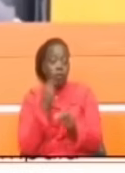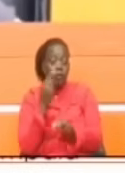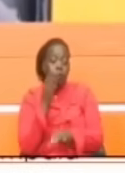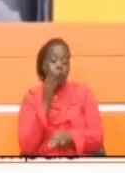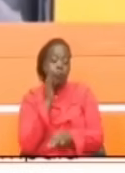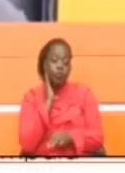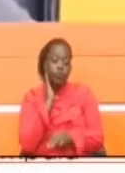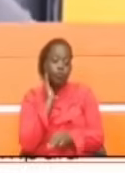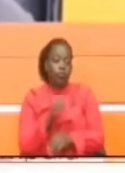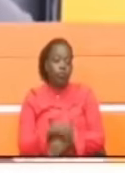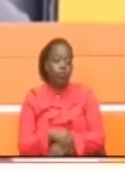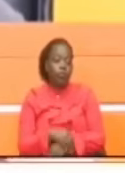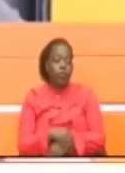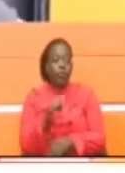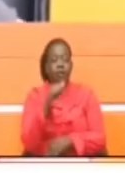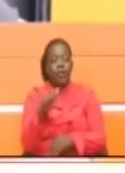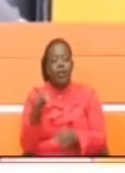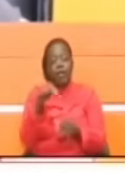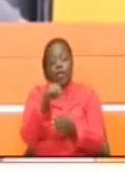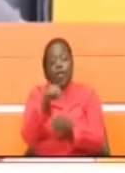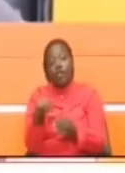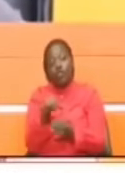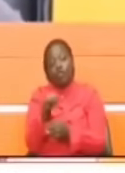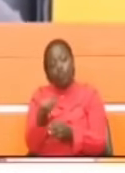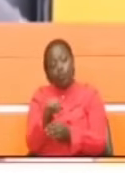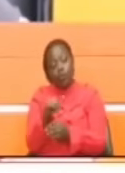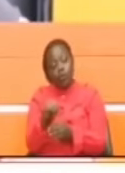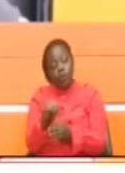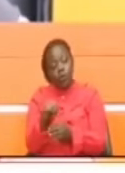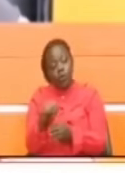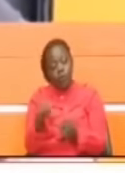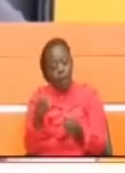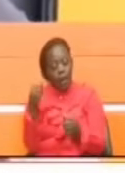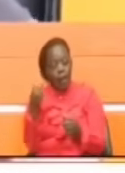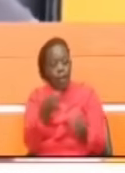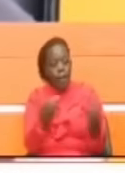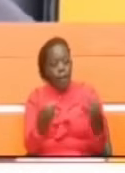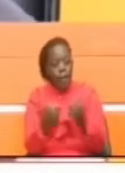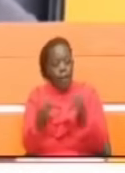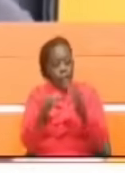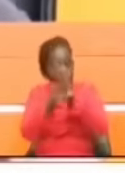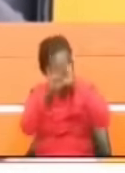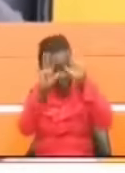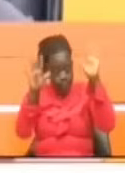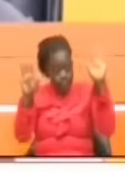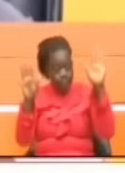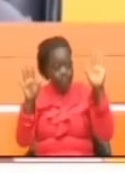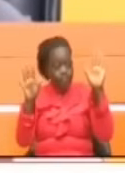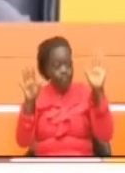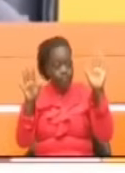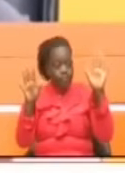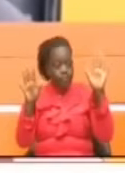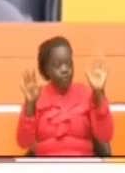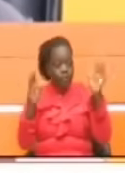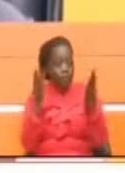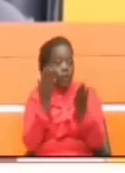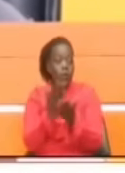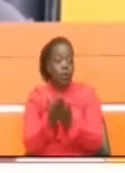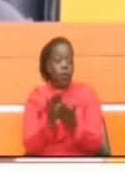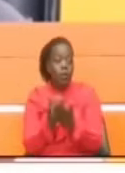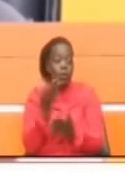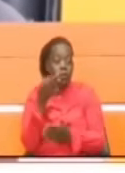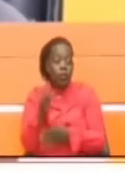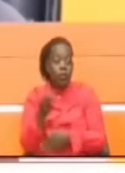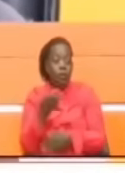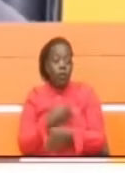abazungu ne bannansi bennyini ne babakuba mu lujjudde misana mbasaba obubaka olina omwana